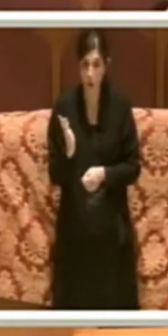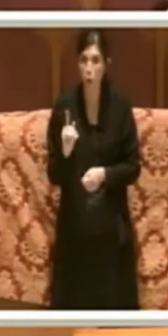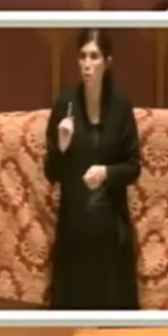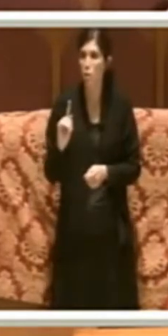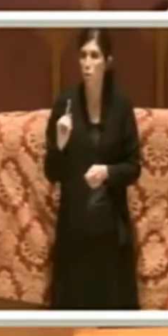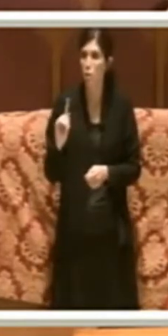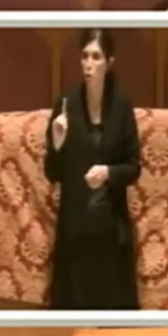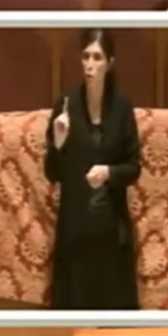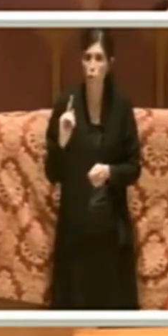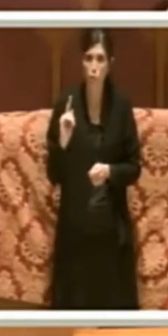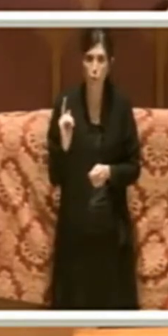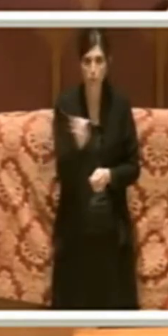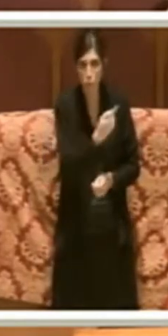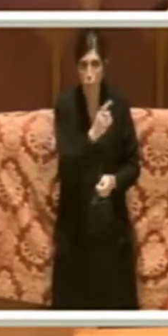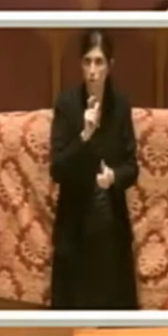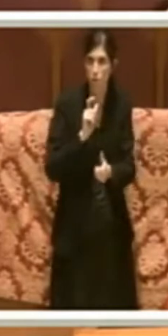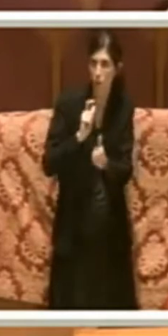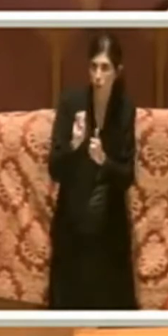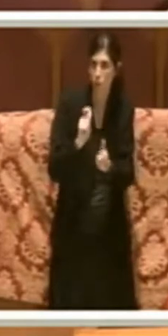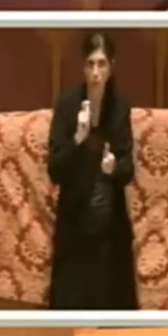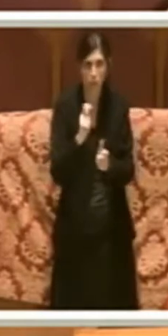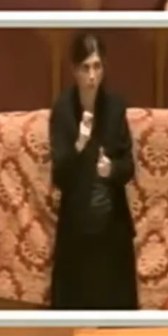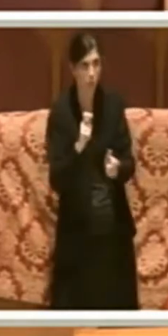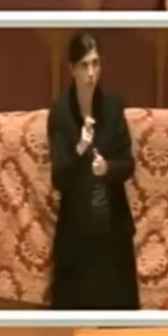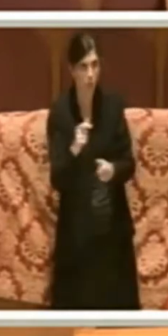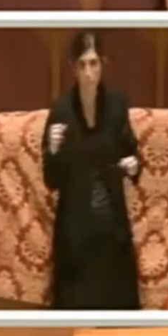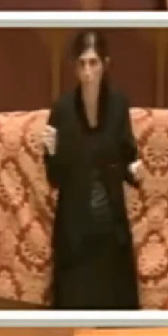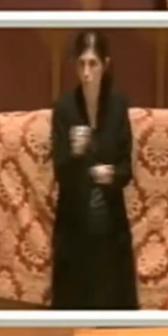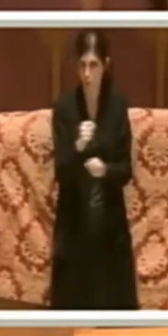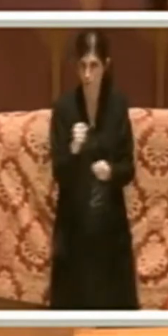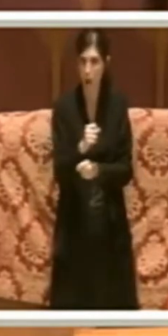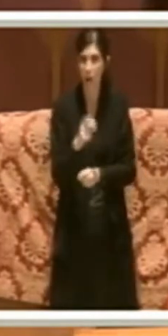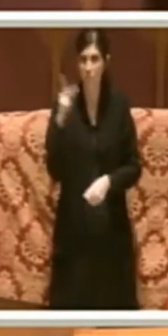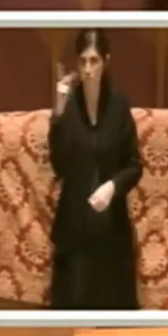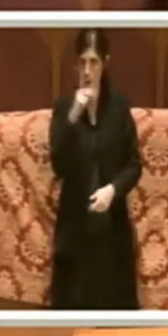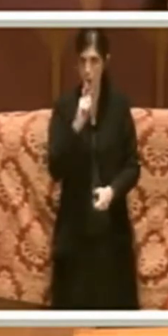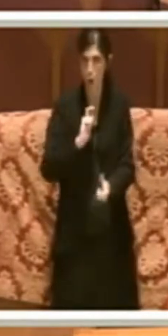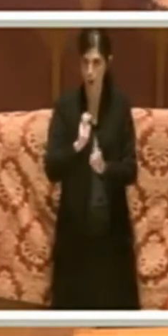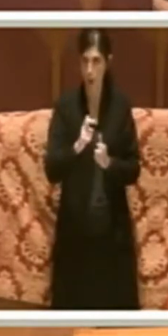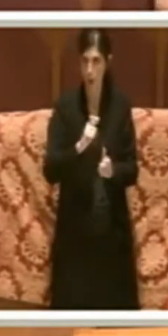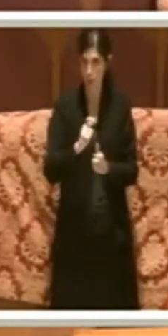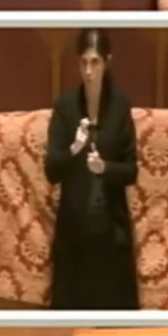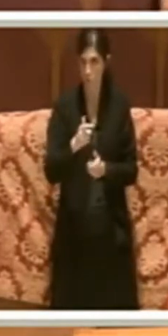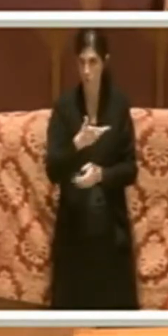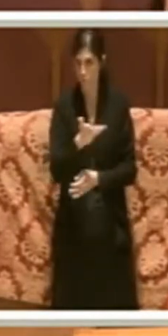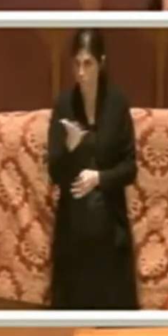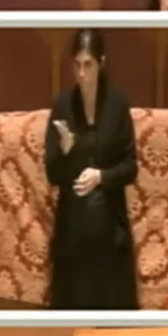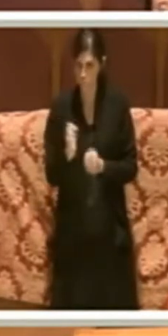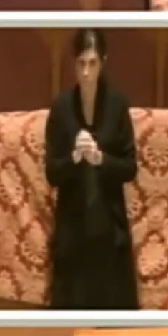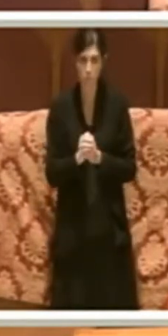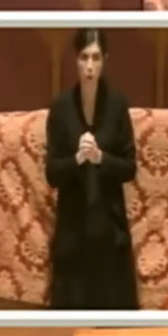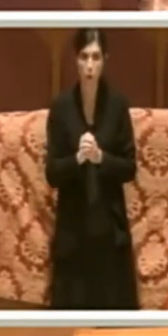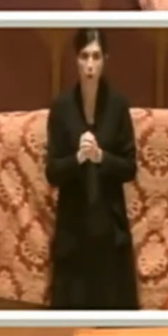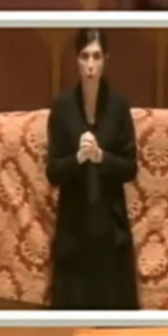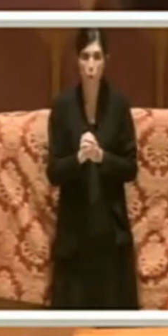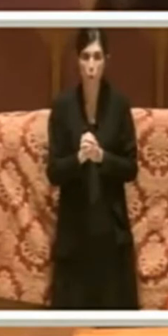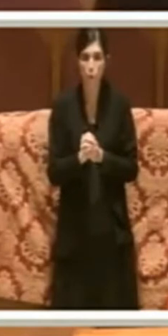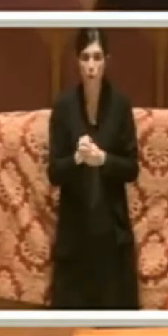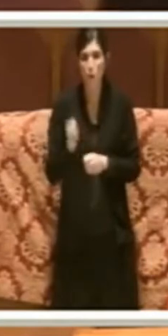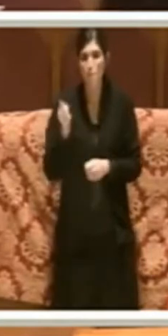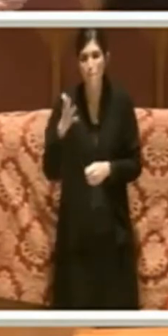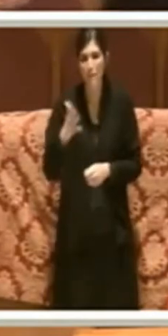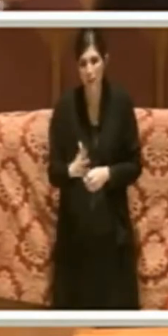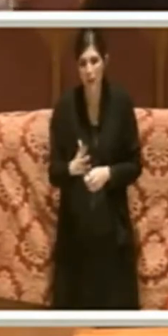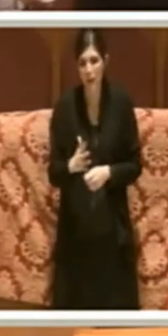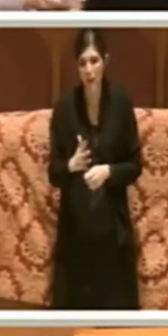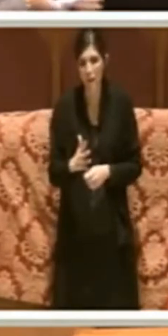ma ci sono centinaia di relazioni. Quindi, probabilmente, migliaia e migliaia di movimenti che uno